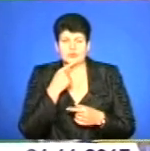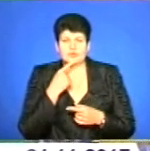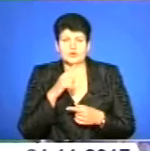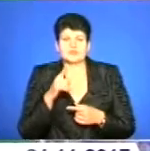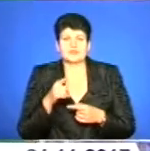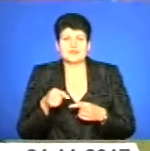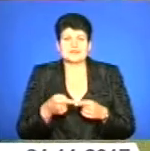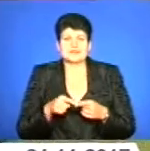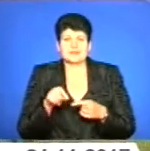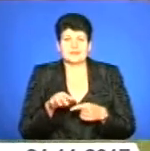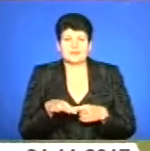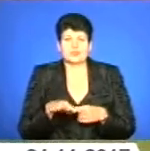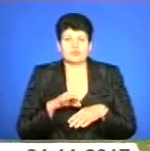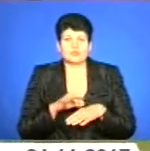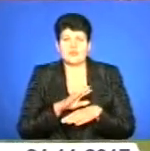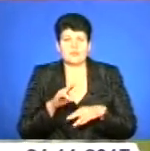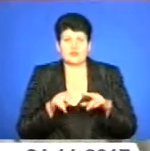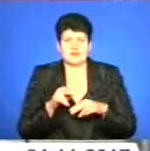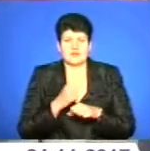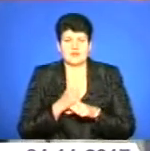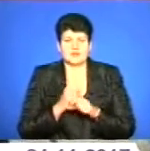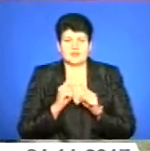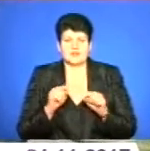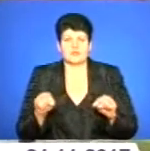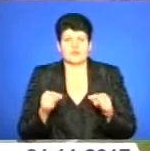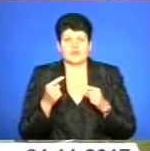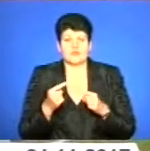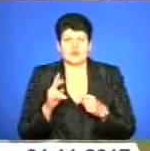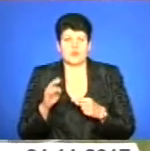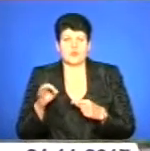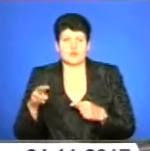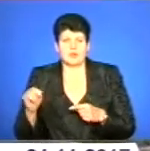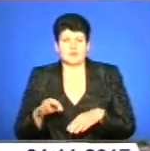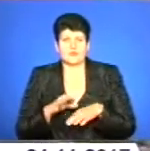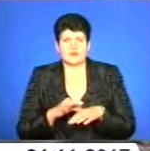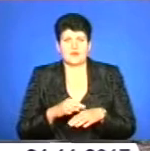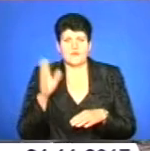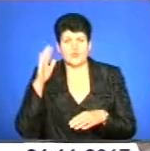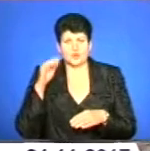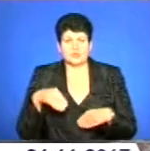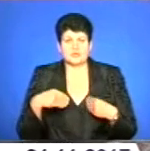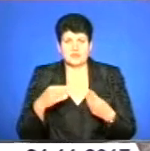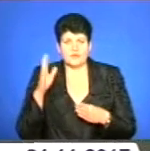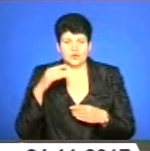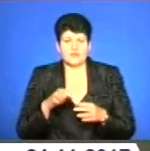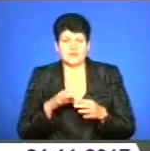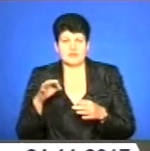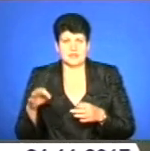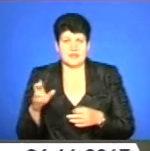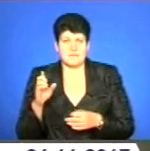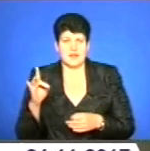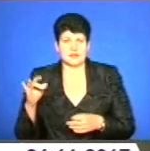що на цій території проводять не будівельні роботи, а лише відновлення комунікацій, проведення водопостачання та водовідведення до Березолю. На даний